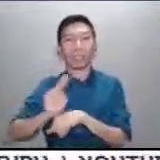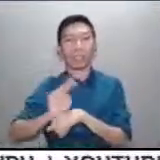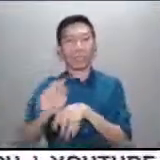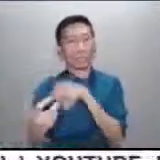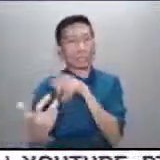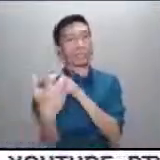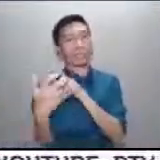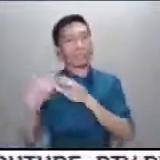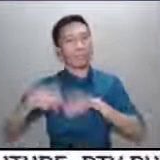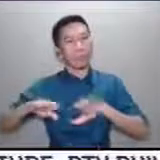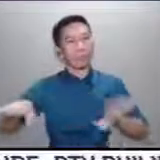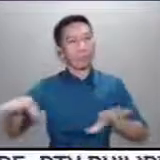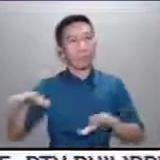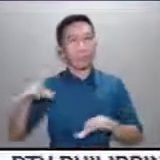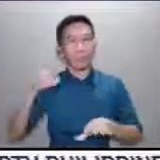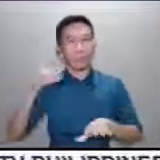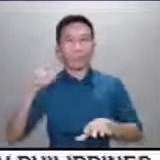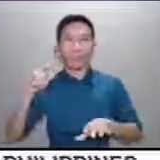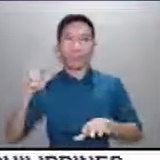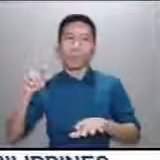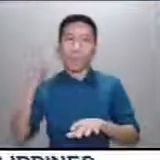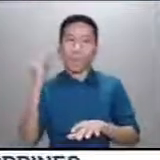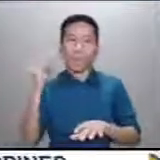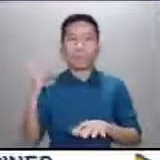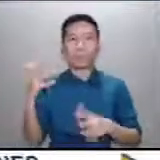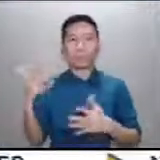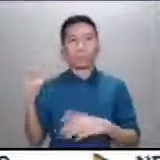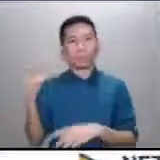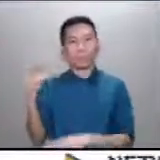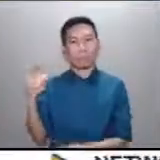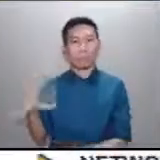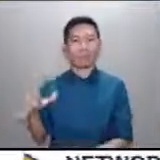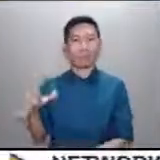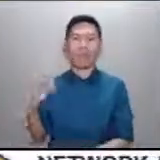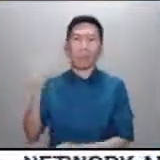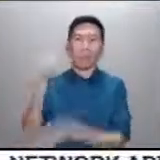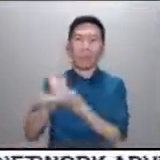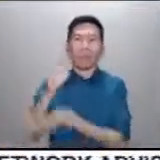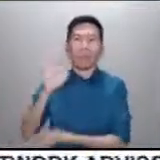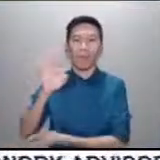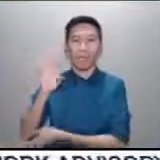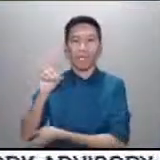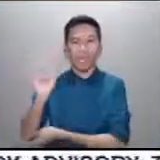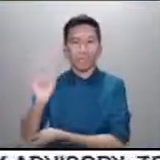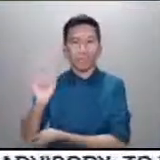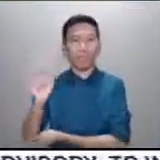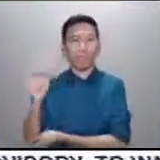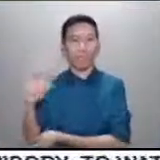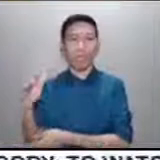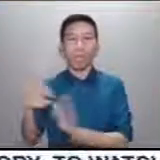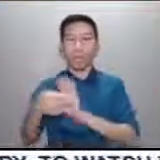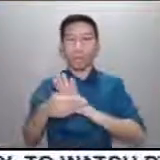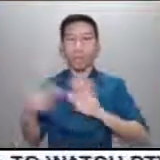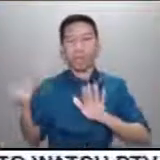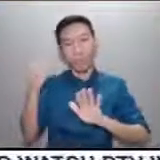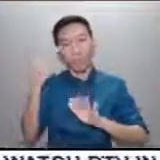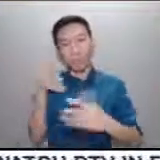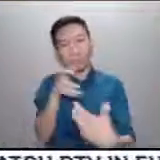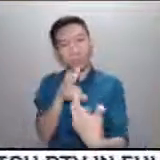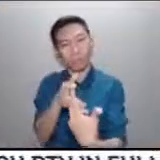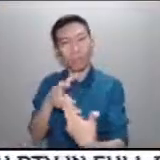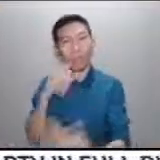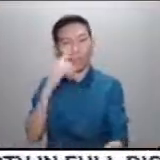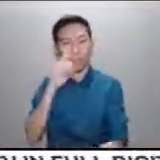ang nakatanggap ng emergency use authorization galing sa Food and Drug Administration para sa kabataang may edad 5 hanggang 11 taong